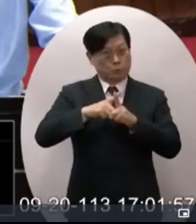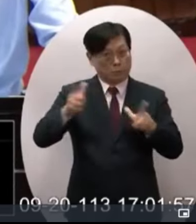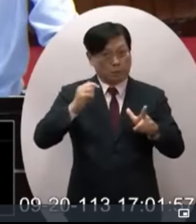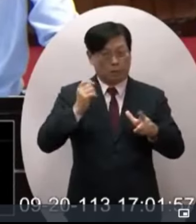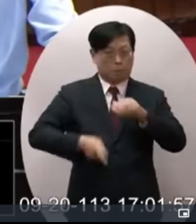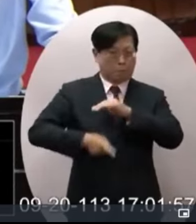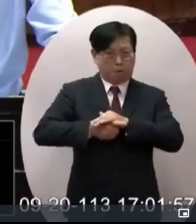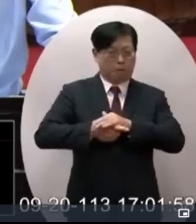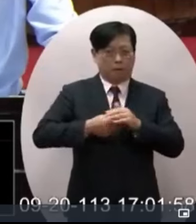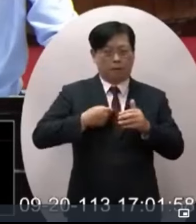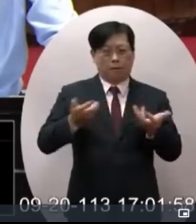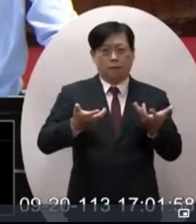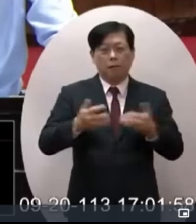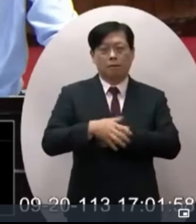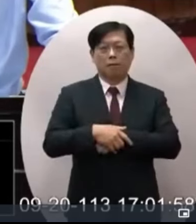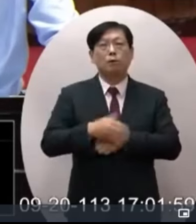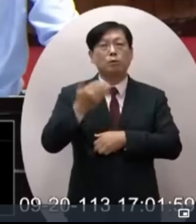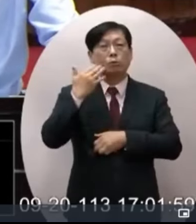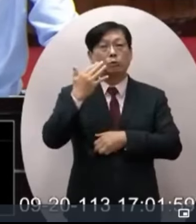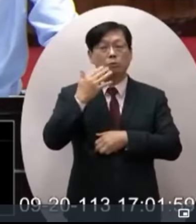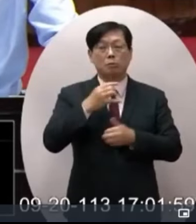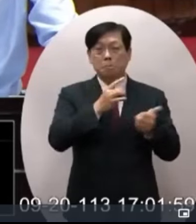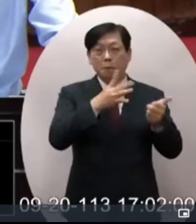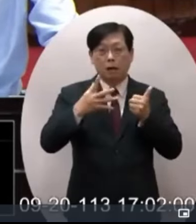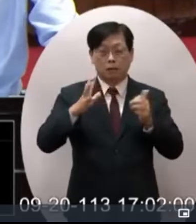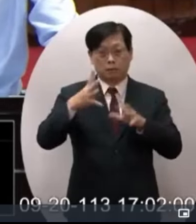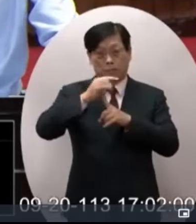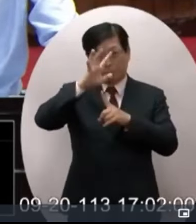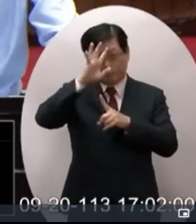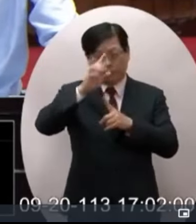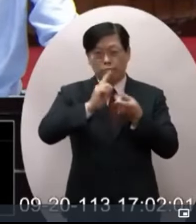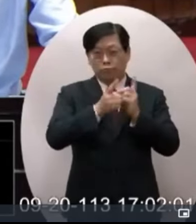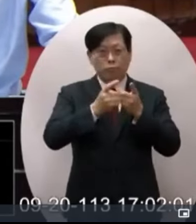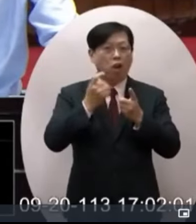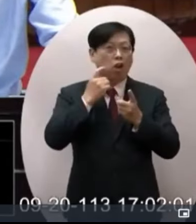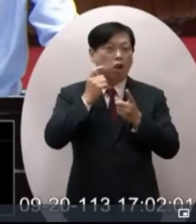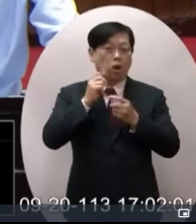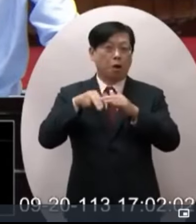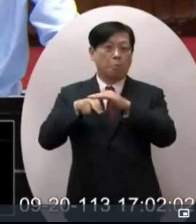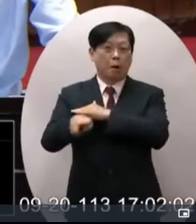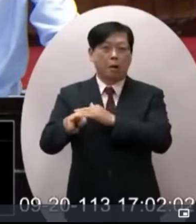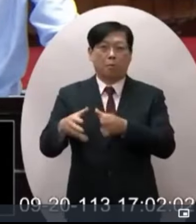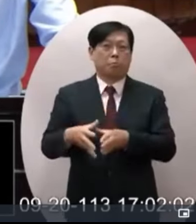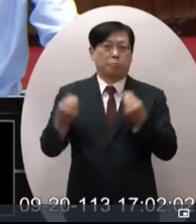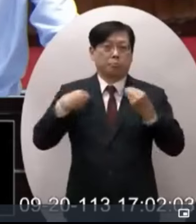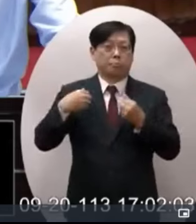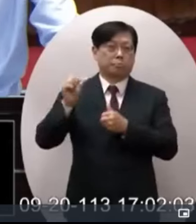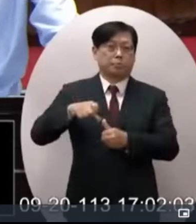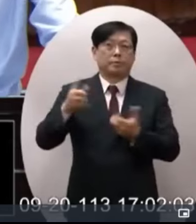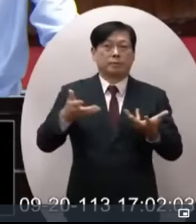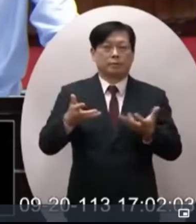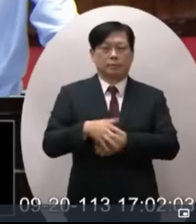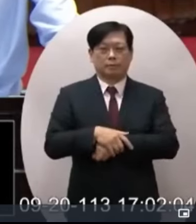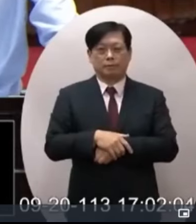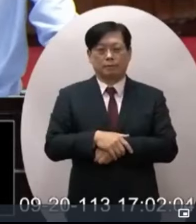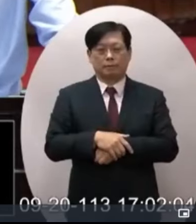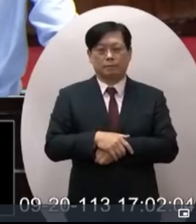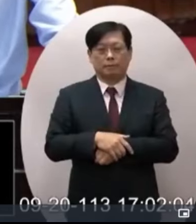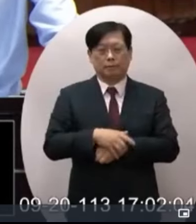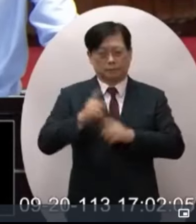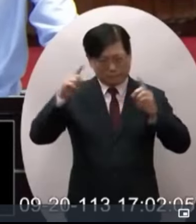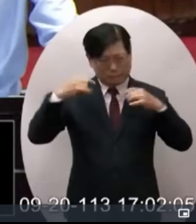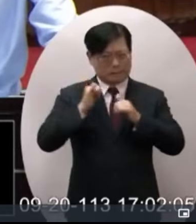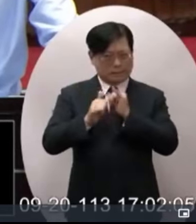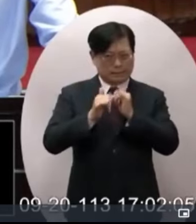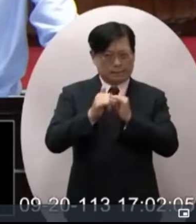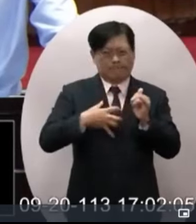案里面，以所谓的金帐然后作为一个逃脱罪名的一个说法借口，也引起